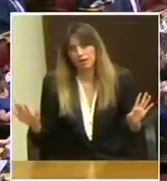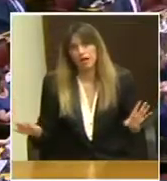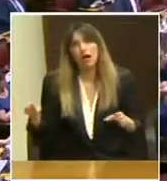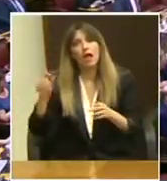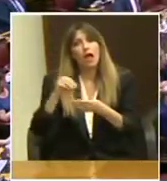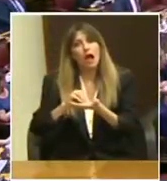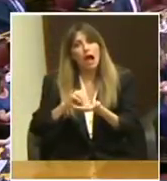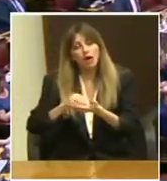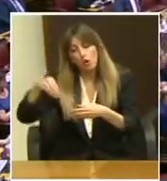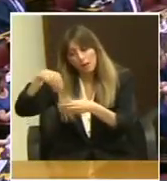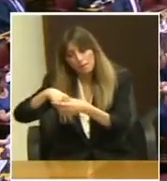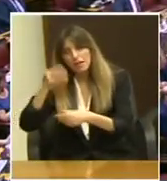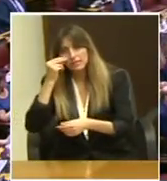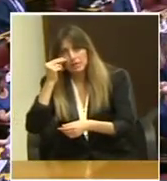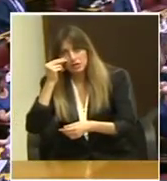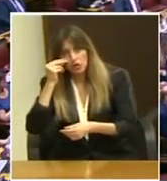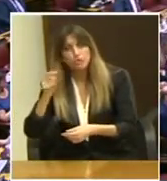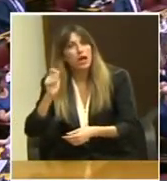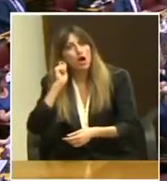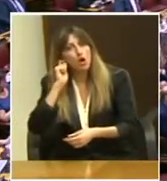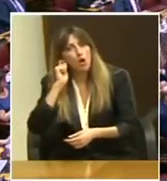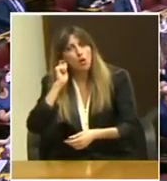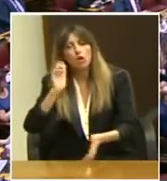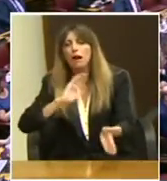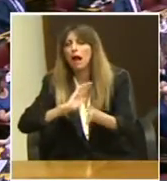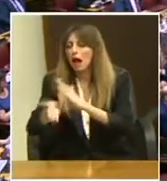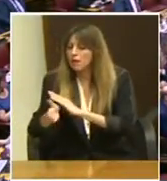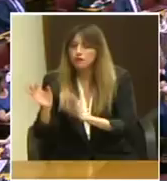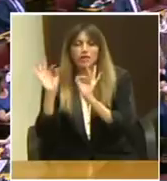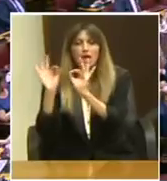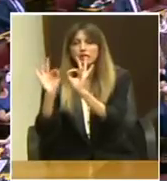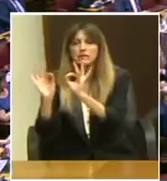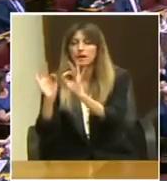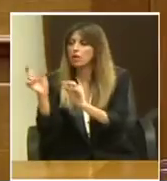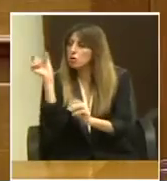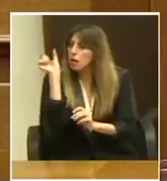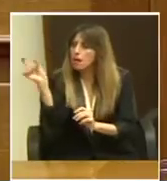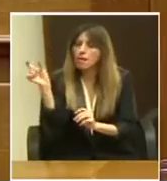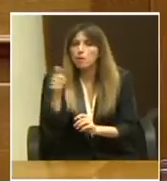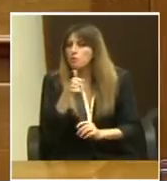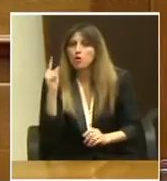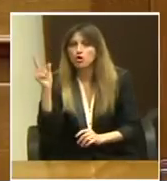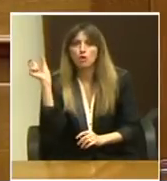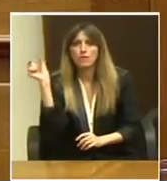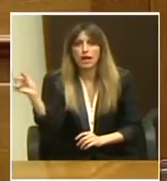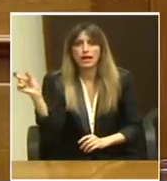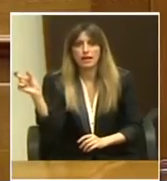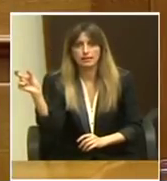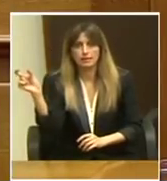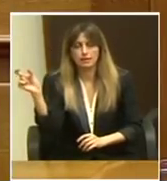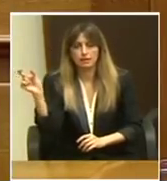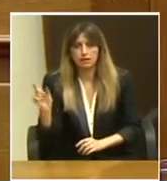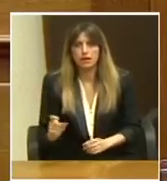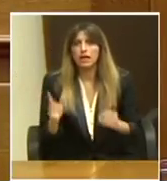σκέτο Μακεδονία. Και είναι η συνέχεια της διαπραγμάτευσης που έγινε στα 18 από τα 20